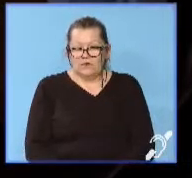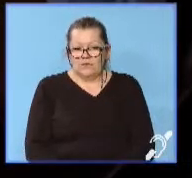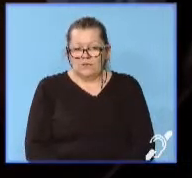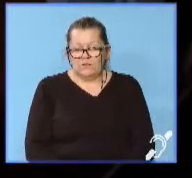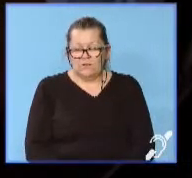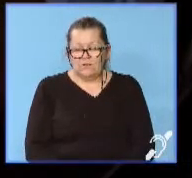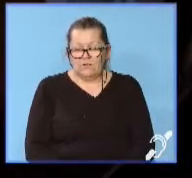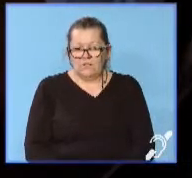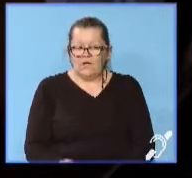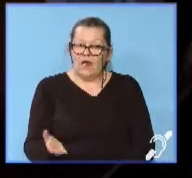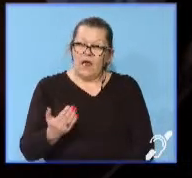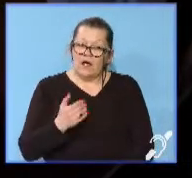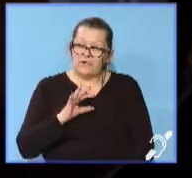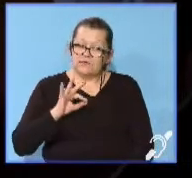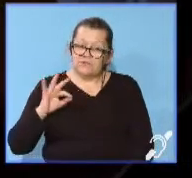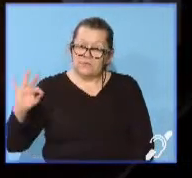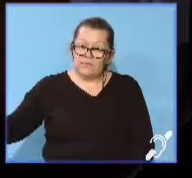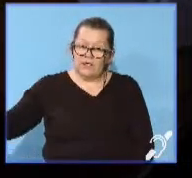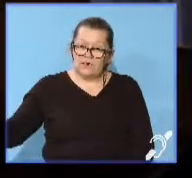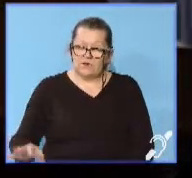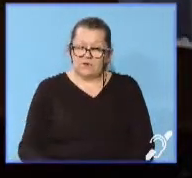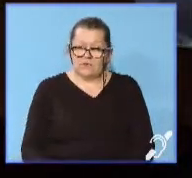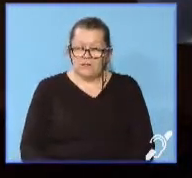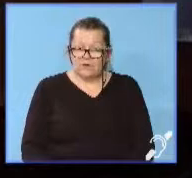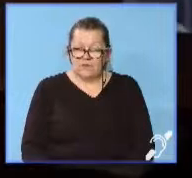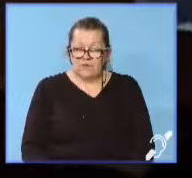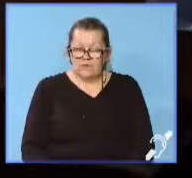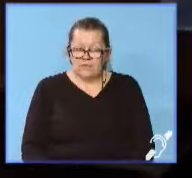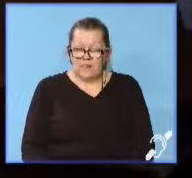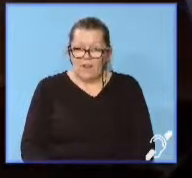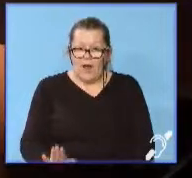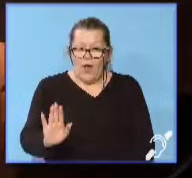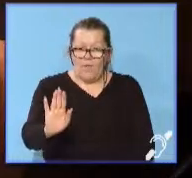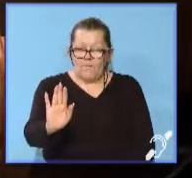să mergem Haide opriți